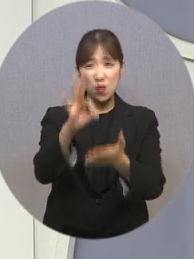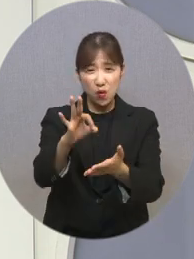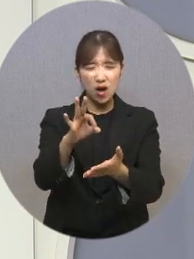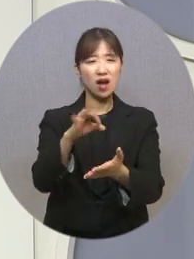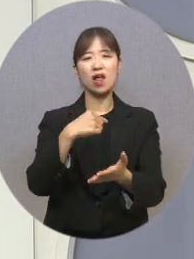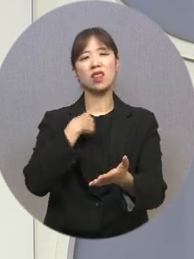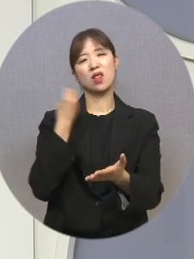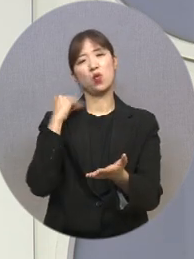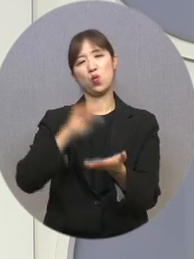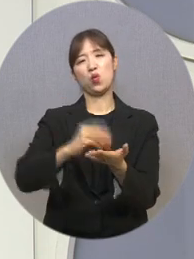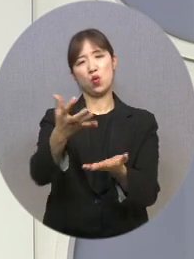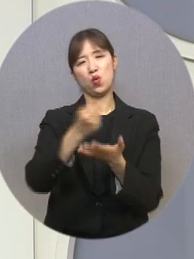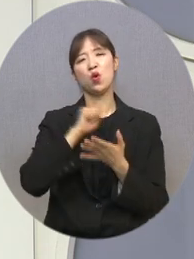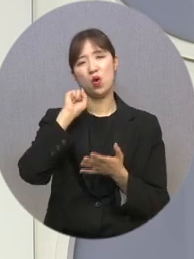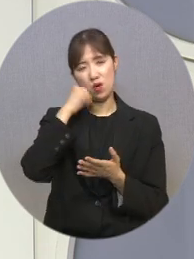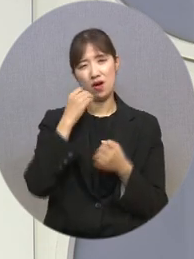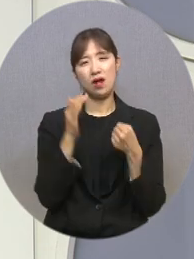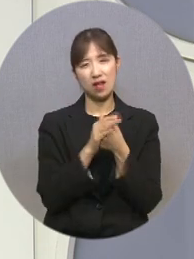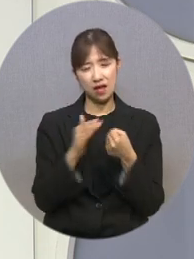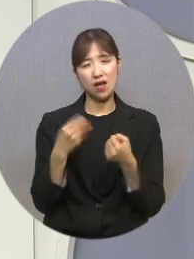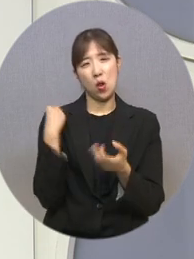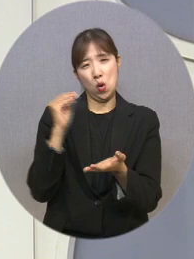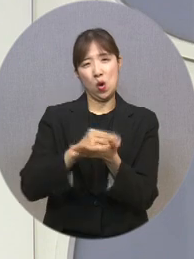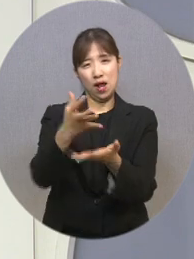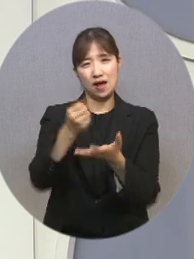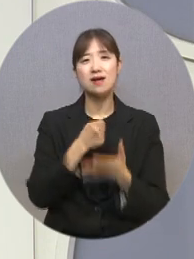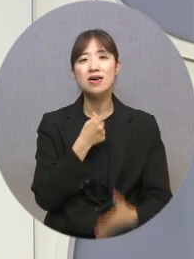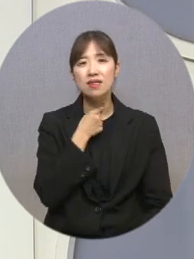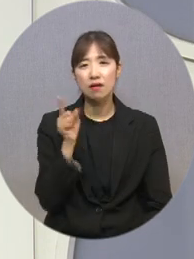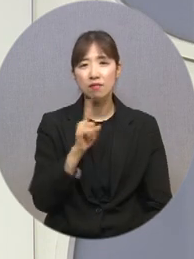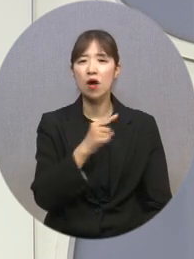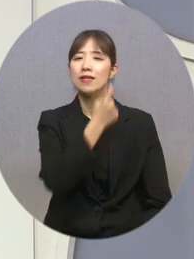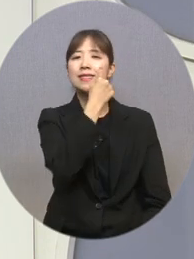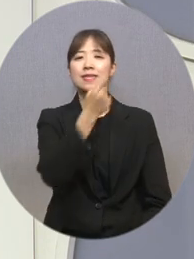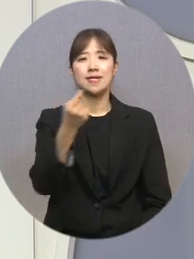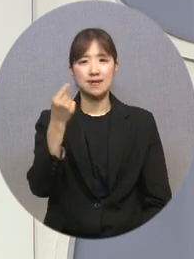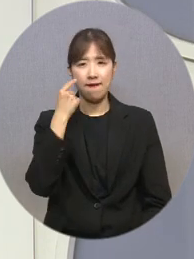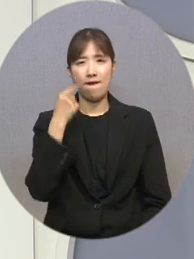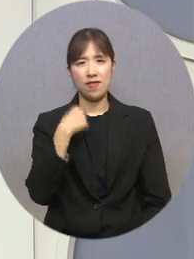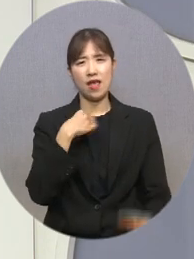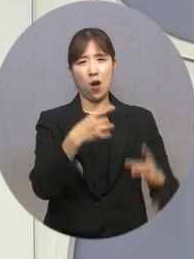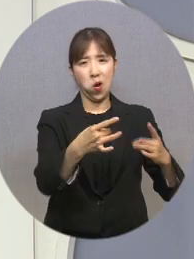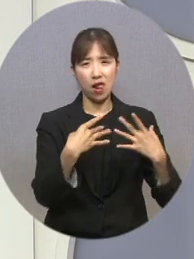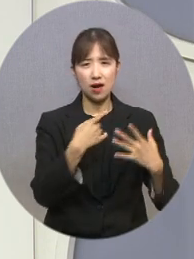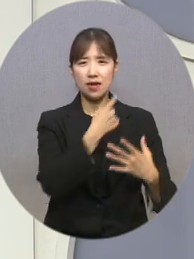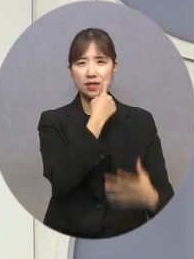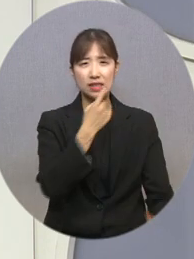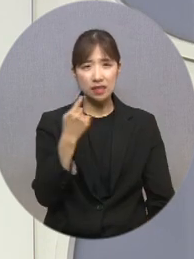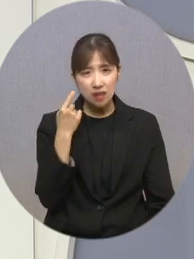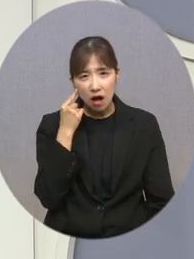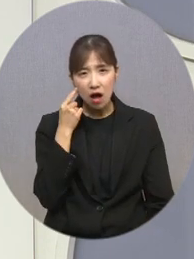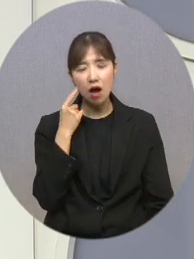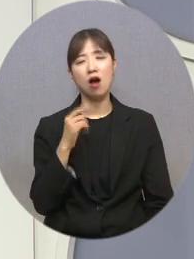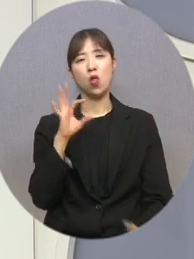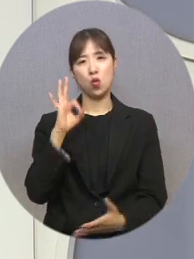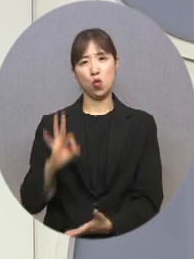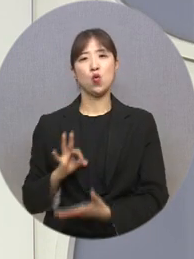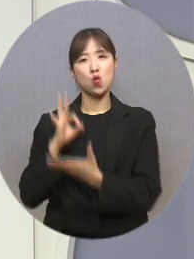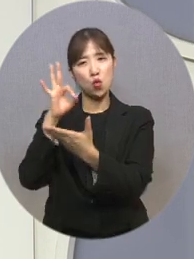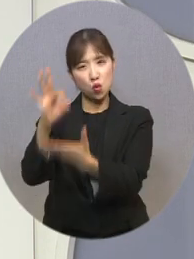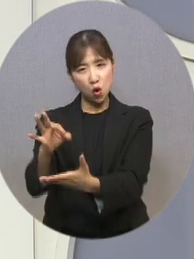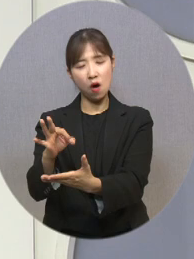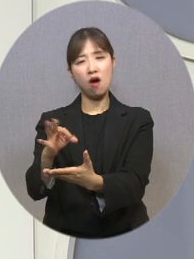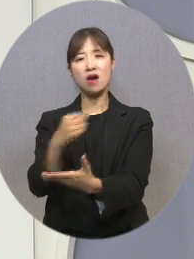거죠. 그럼 이걸 돌아오게 하려면 어떻게 되느냐? 아까처럼 기망 증거와 처분 증거, 항상 돈 거래할 때는 그 두 개, 비행기